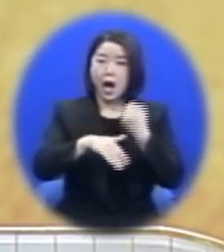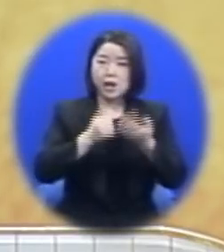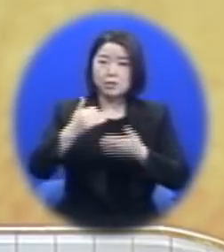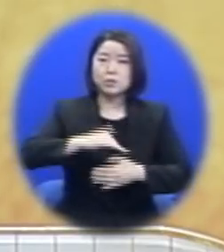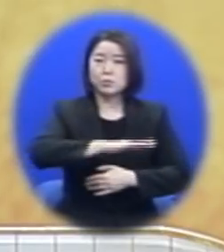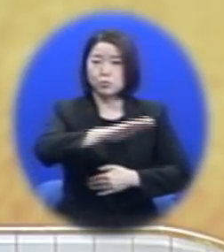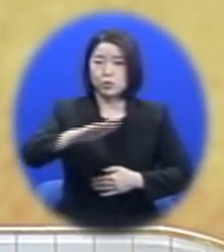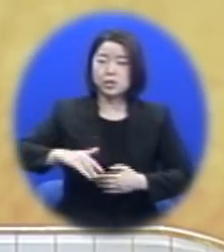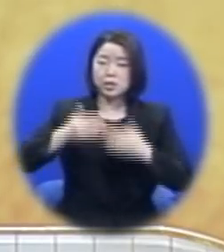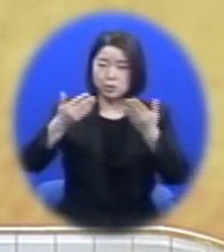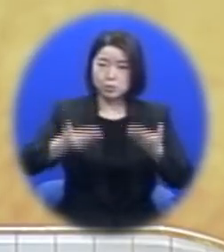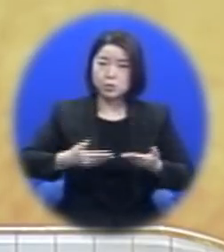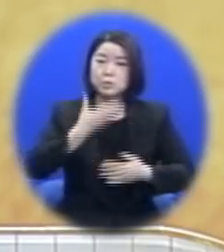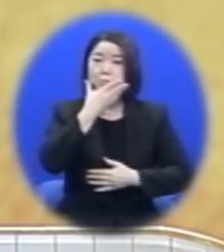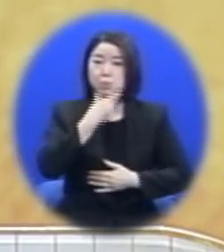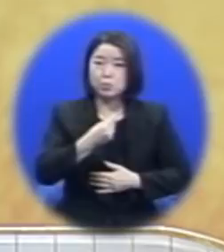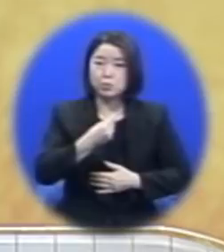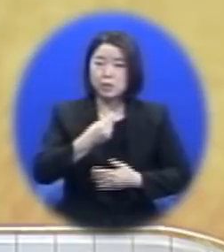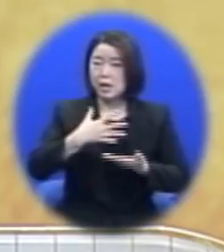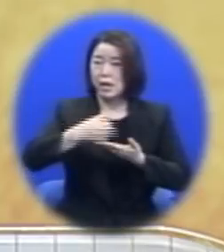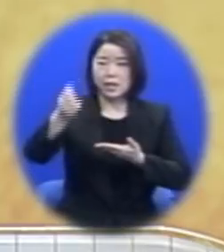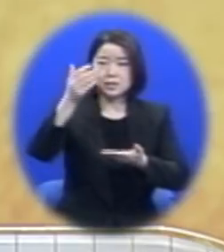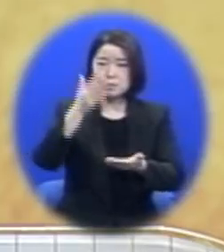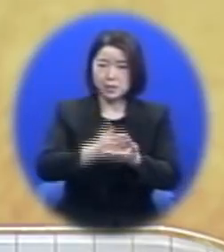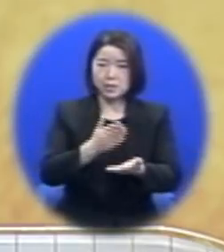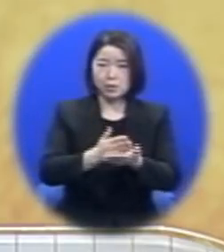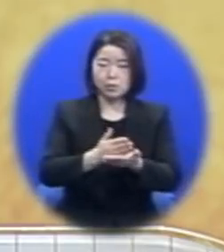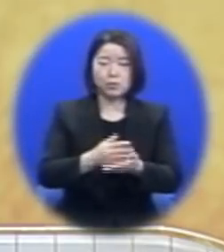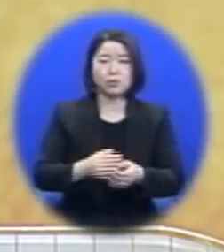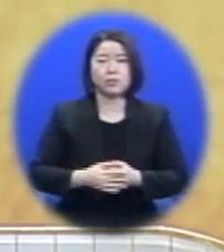주실 복을 빼앗아 가지 마세요.